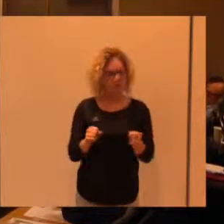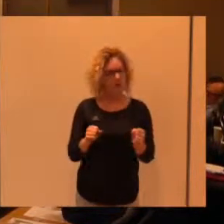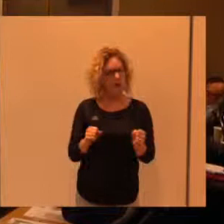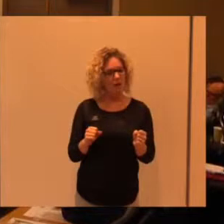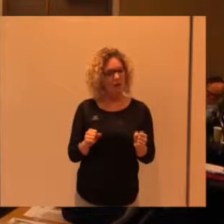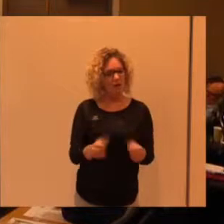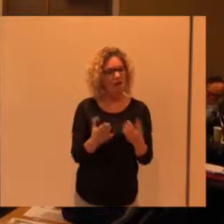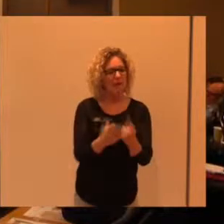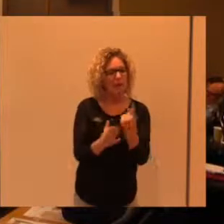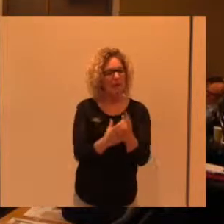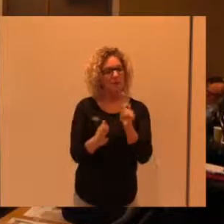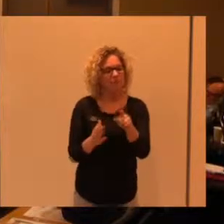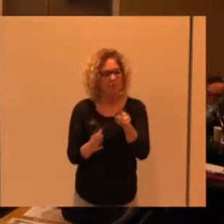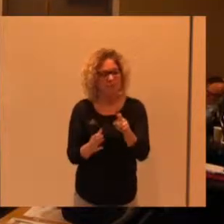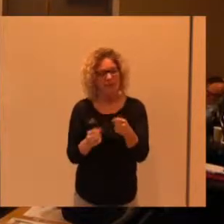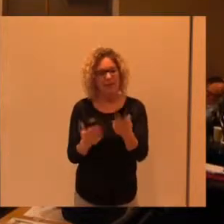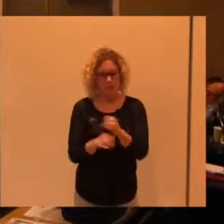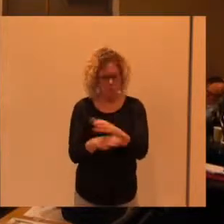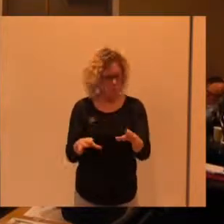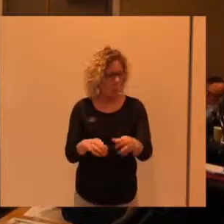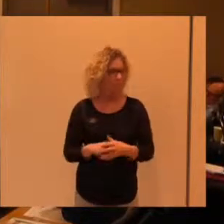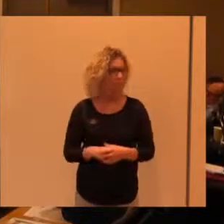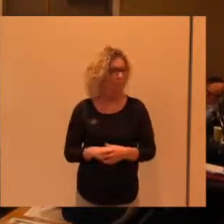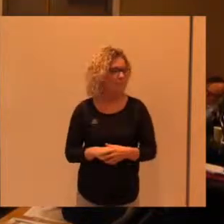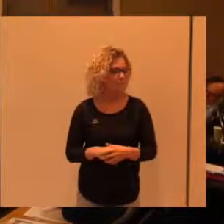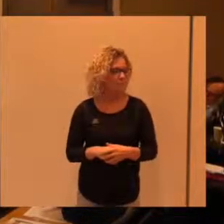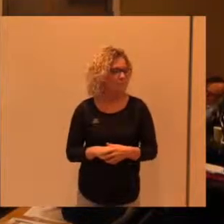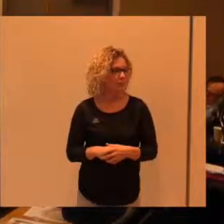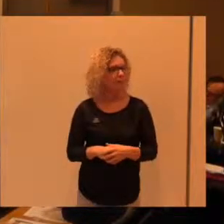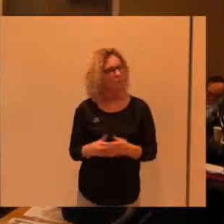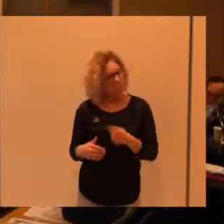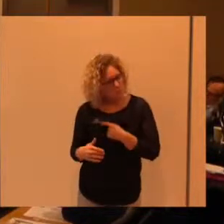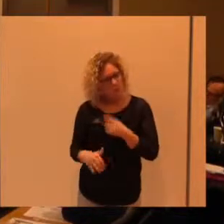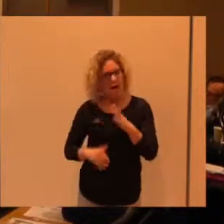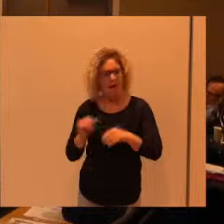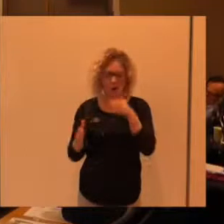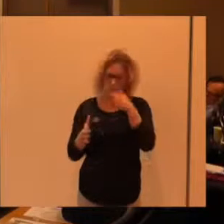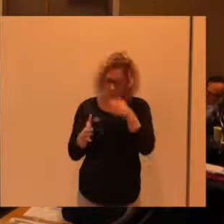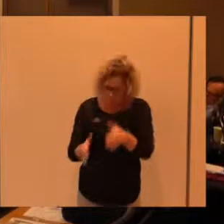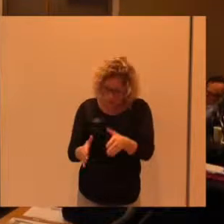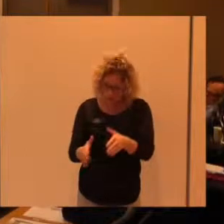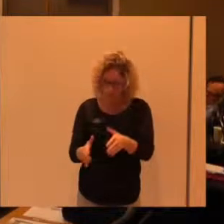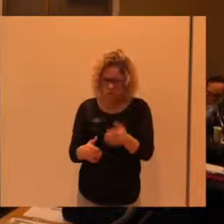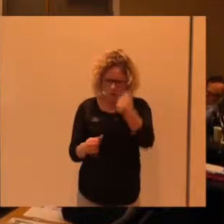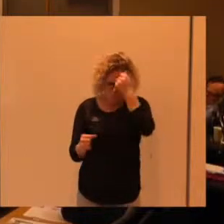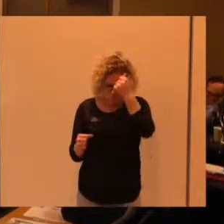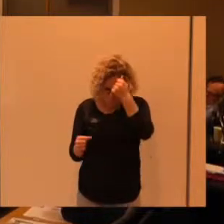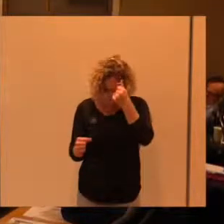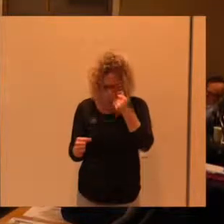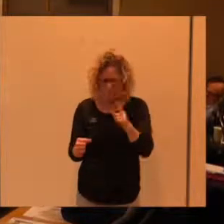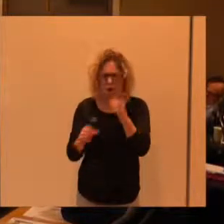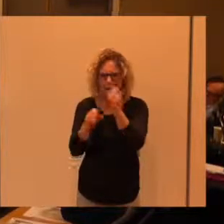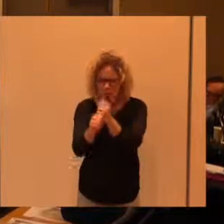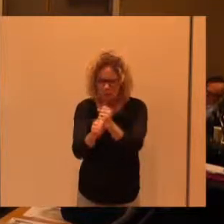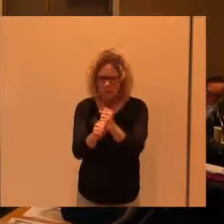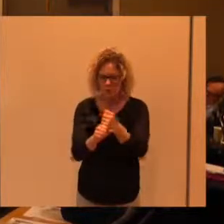Vi har de här kognitiva svårigheterna som jag pratar om. Och det handlar mycket om att koncentrera sig eller sätta fokus eller komma ihåg. Eller klara av